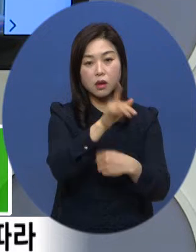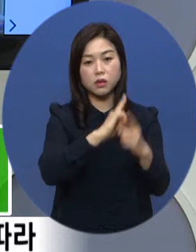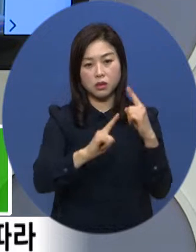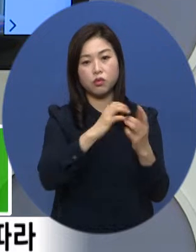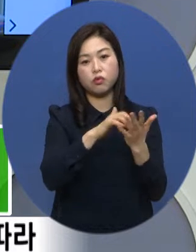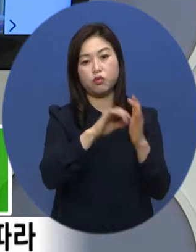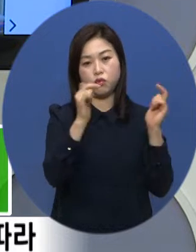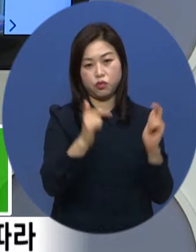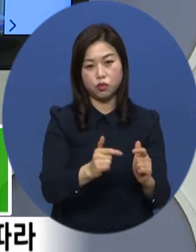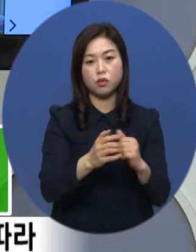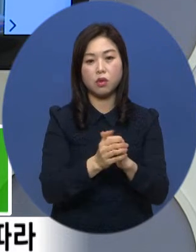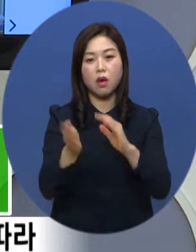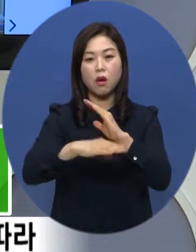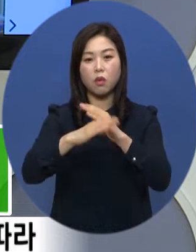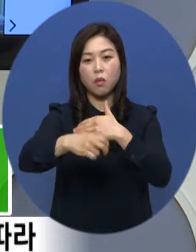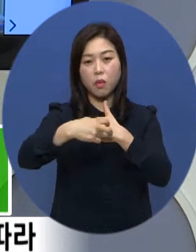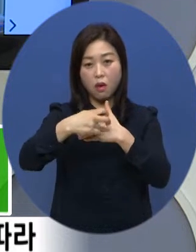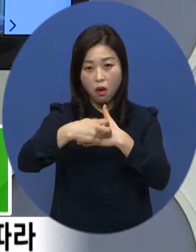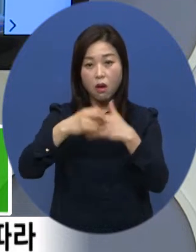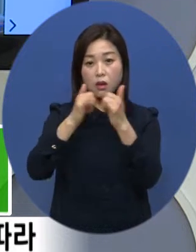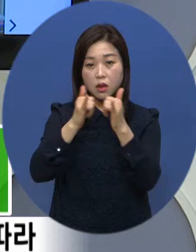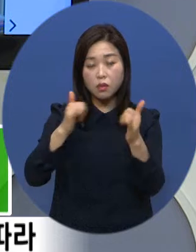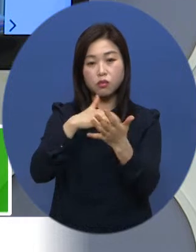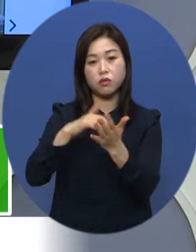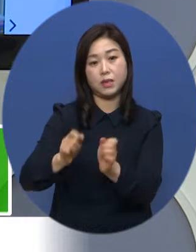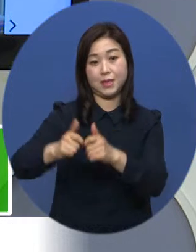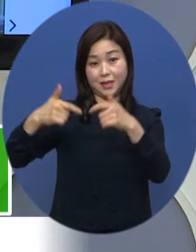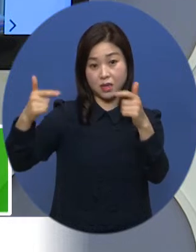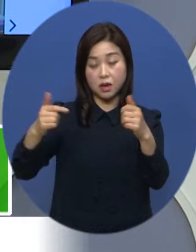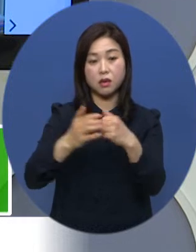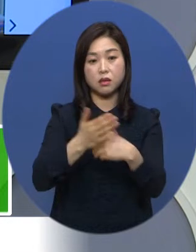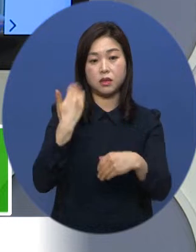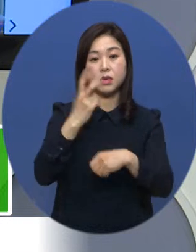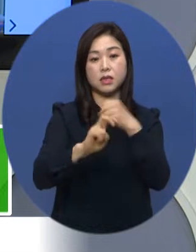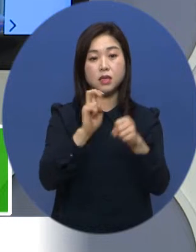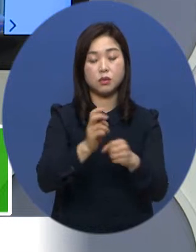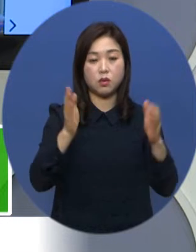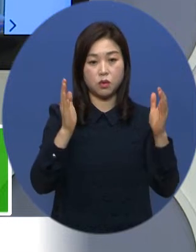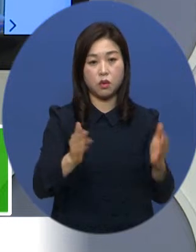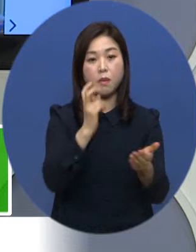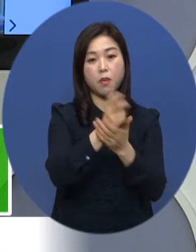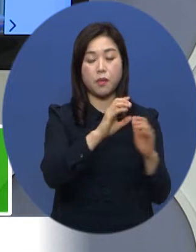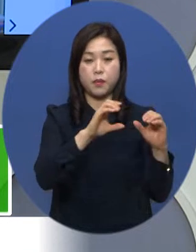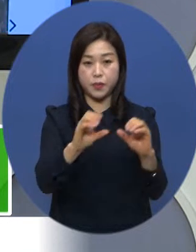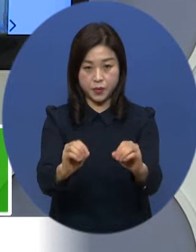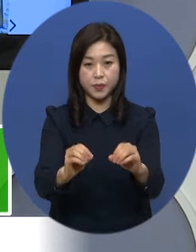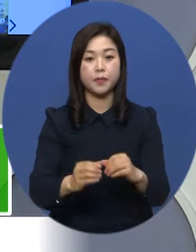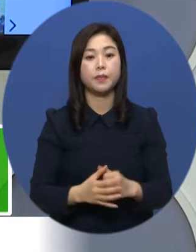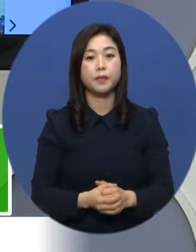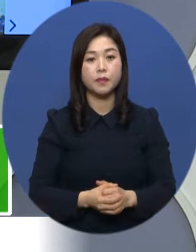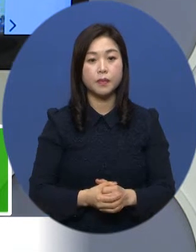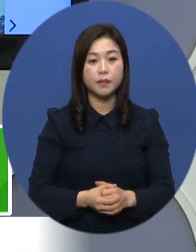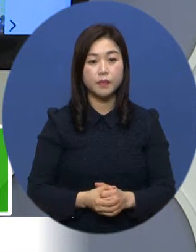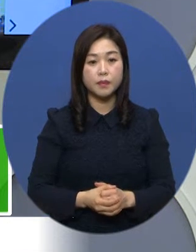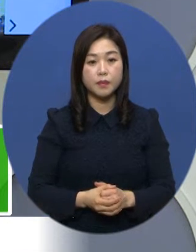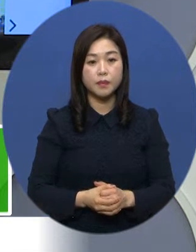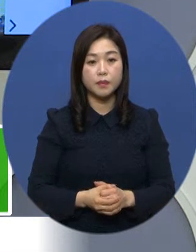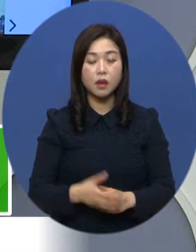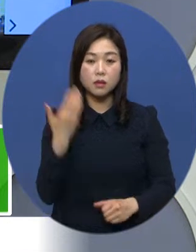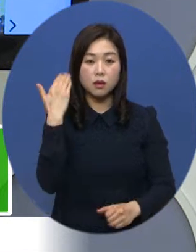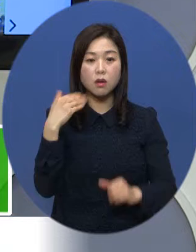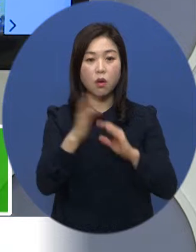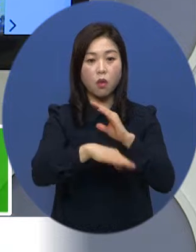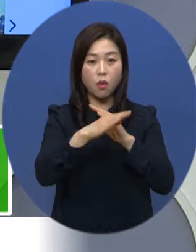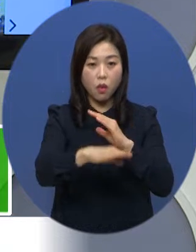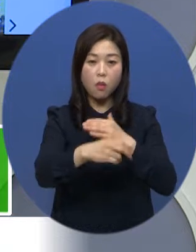감소와 공중보건의사 배출 증가에 따라 지난 20여 년 간 게 제도가 중단된 상태 였는데요 최근